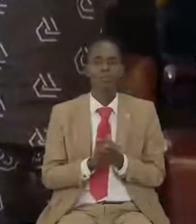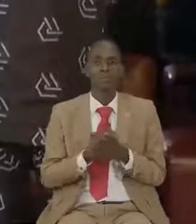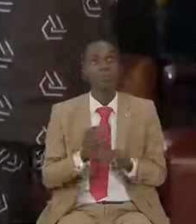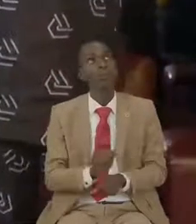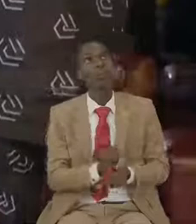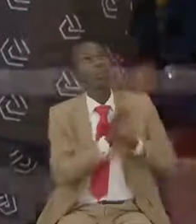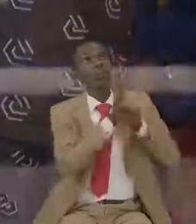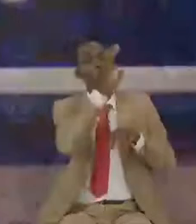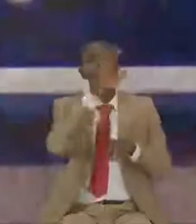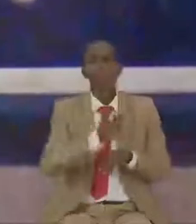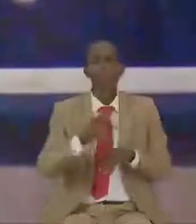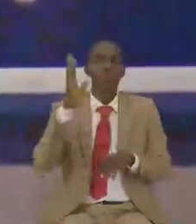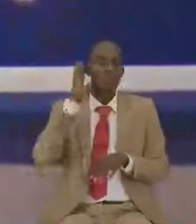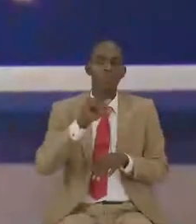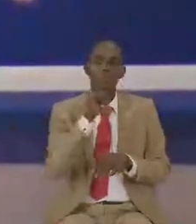de Jésus-Christ.